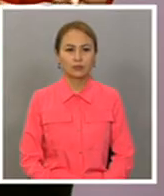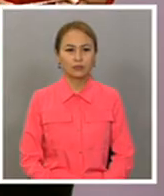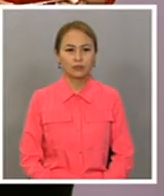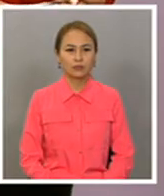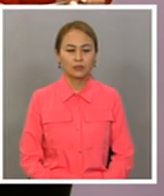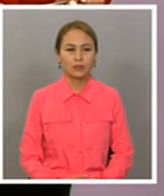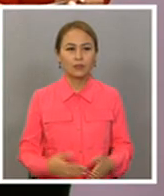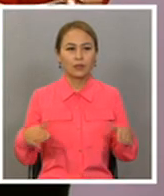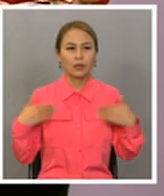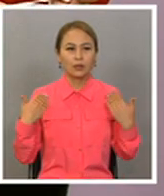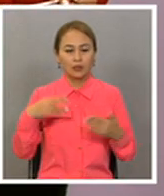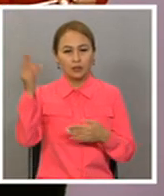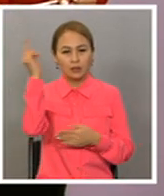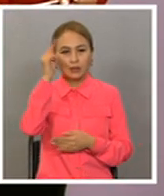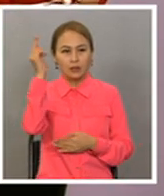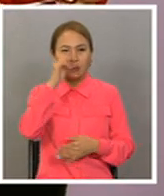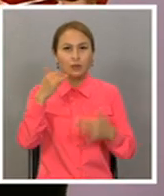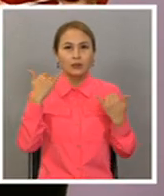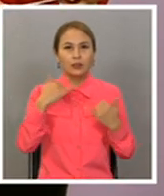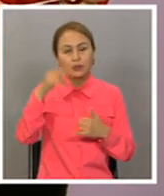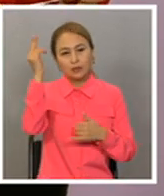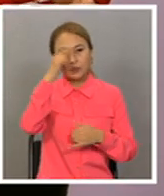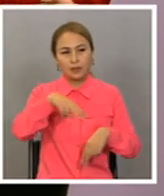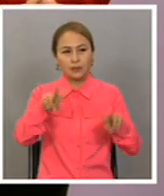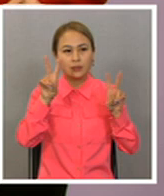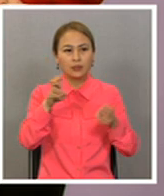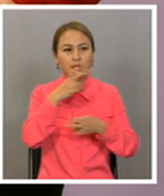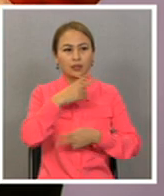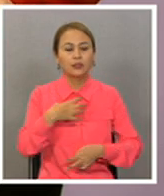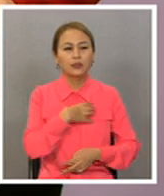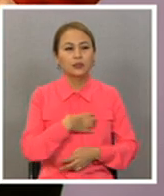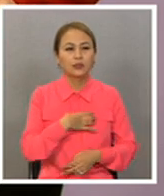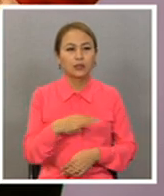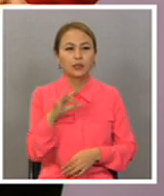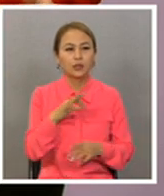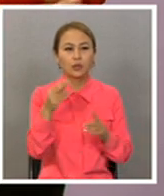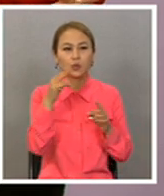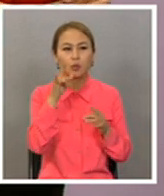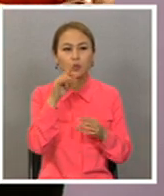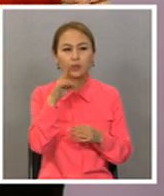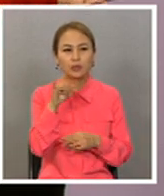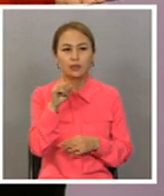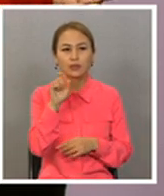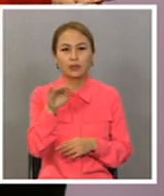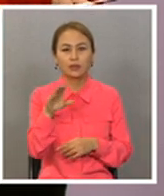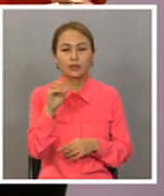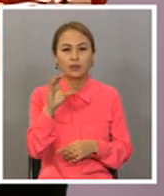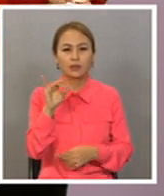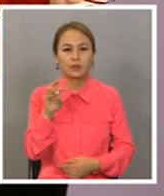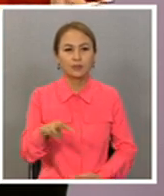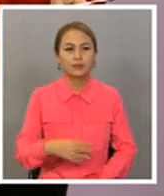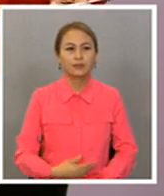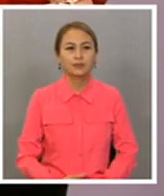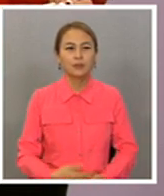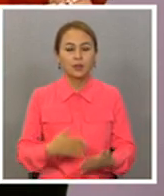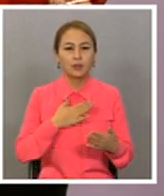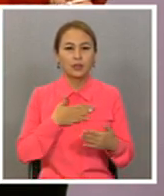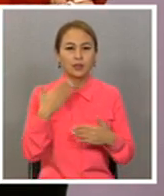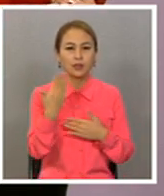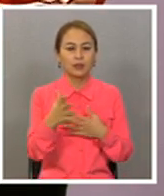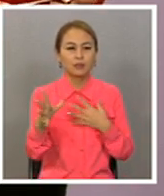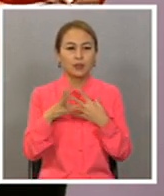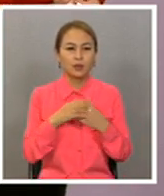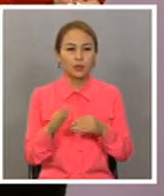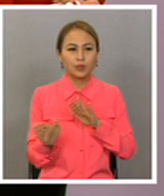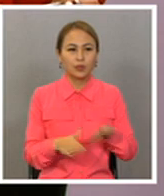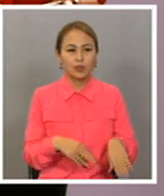Сәлеметсіңдер ме оқушылар? Бүгінгі сабағымыздың тақырыбы негізгі және туынды зат есім. Biz sendermen ötken